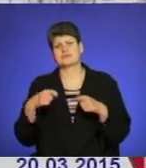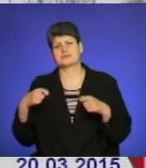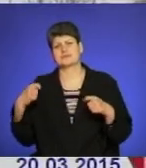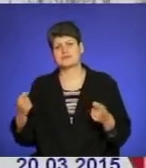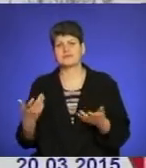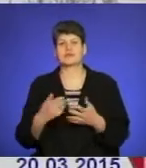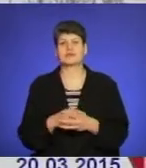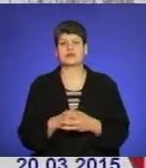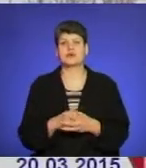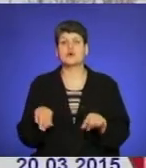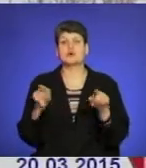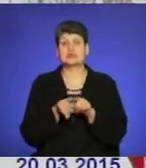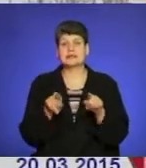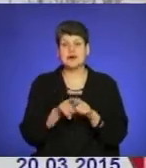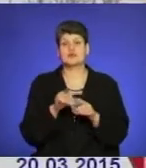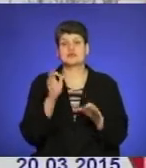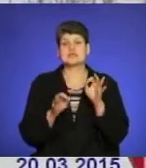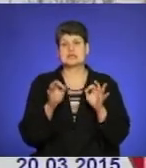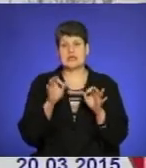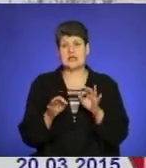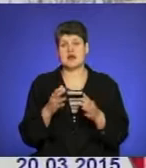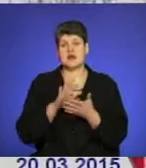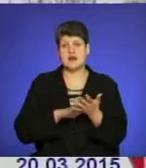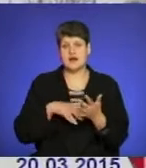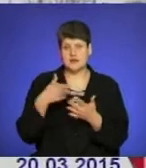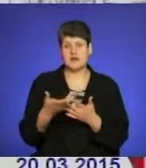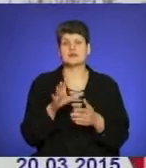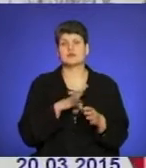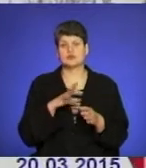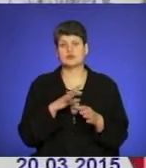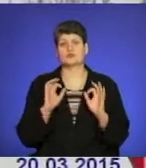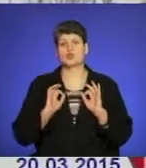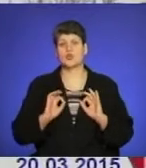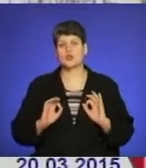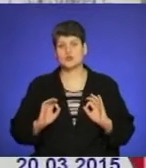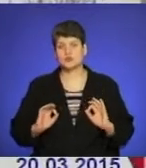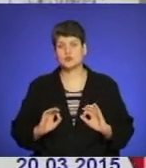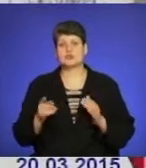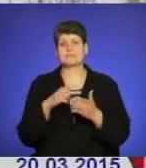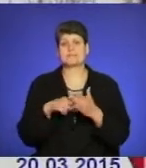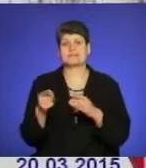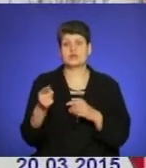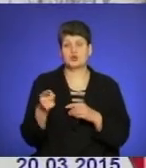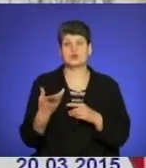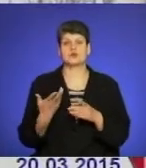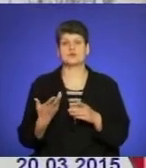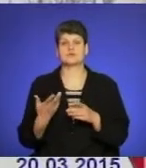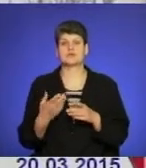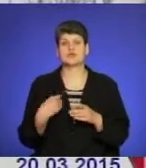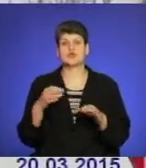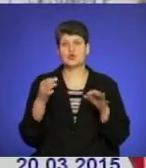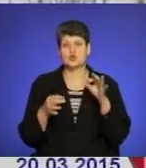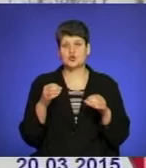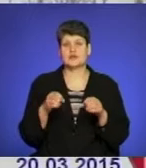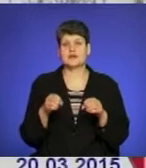що аналогічні позовні заяви йшли від спочатку від прокуратури міста Тернополя. Ми судове